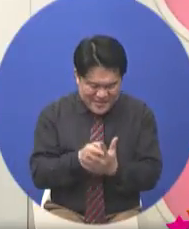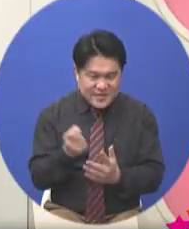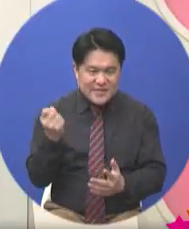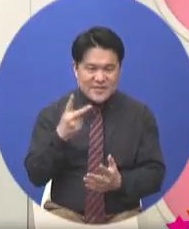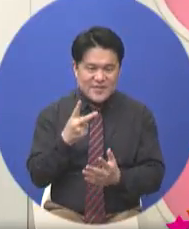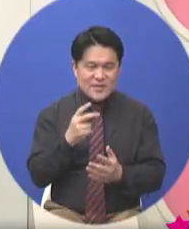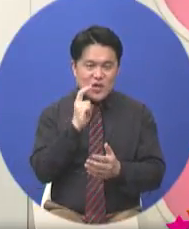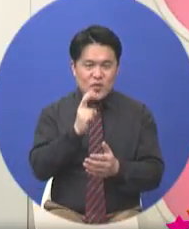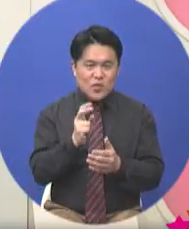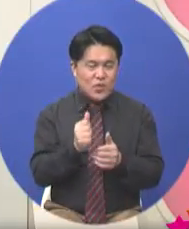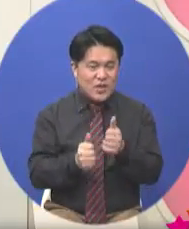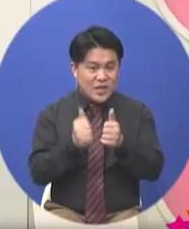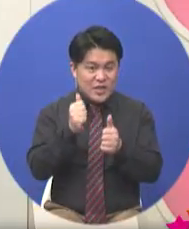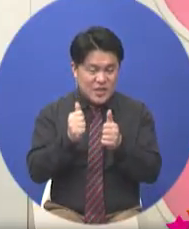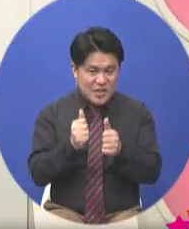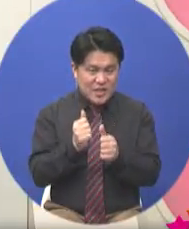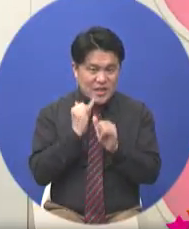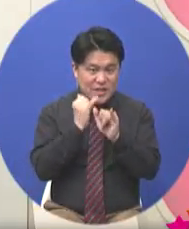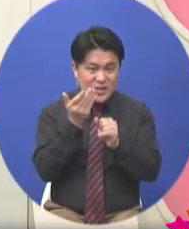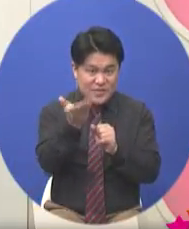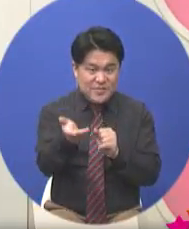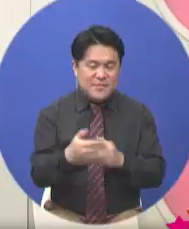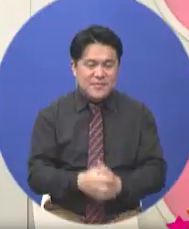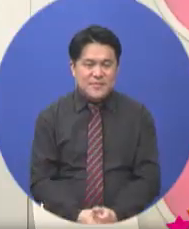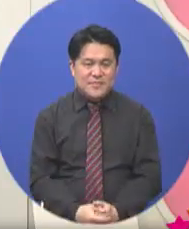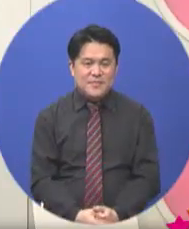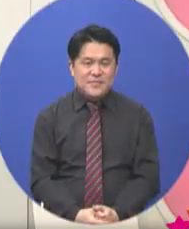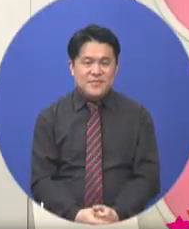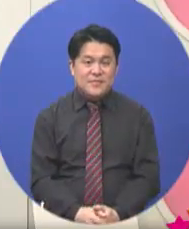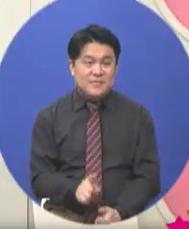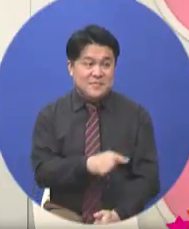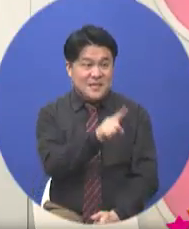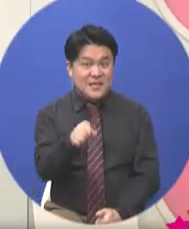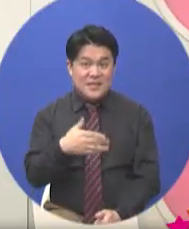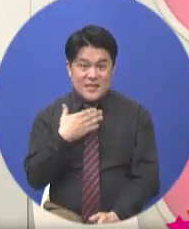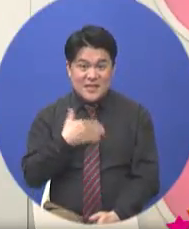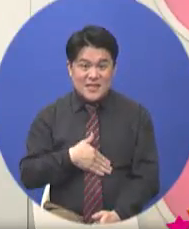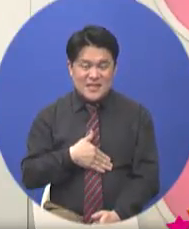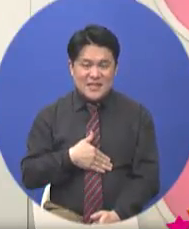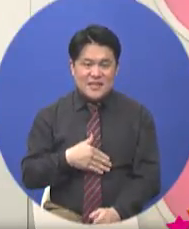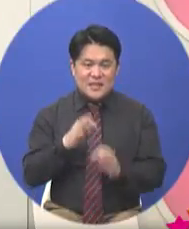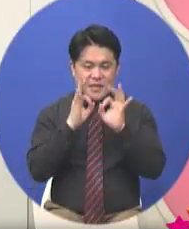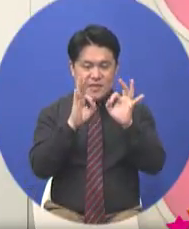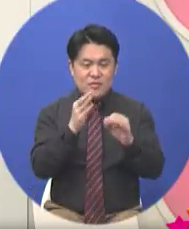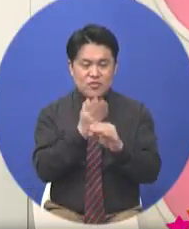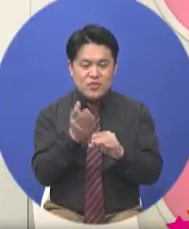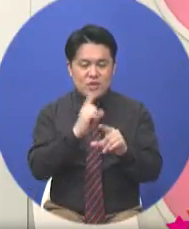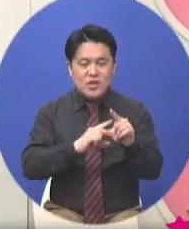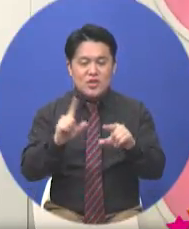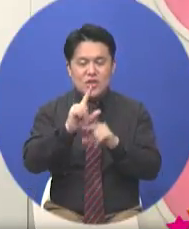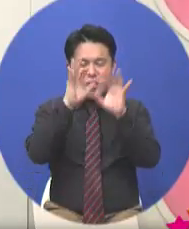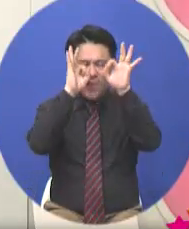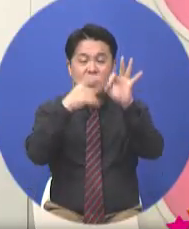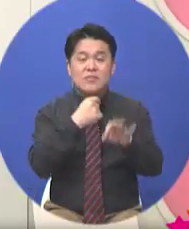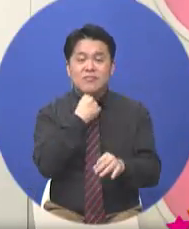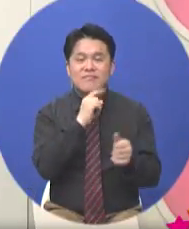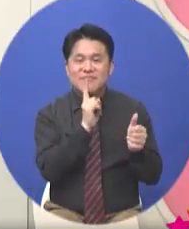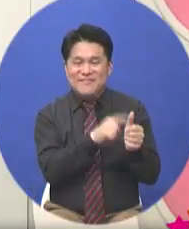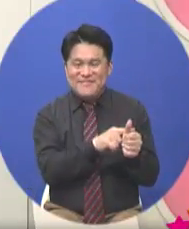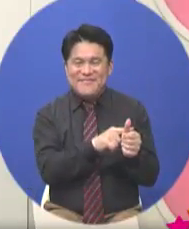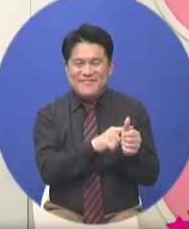그리고 네. 시상식을 준비하도록 하겠습니다. 네. 네, 아시죠? 네. 보고 있어도 보고